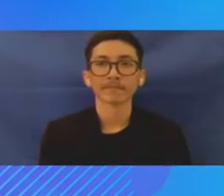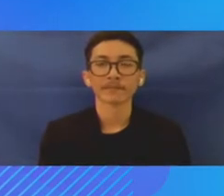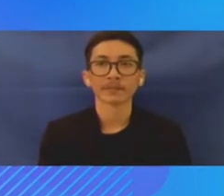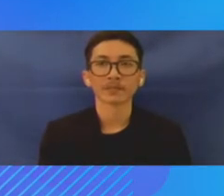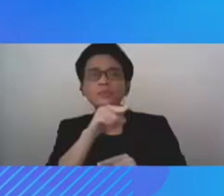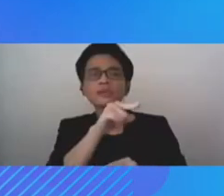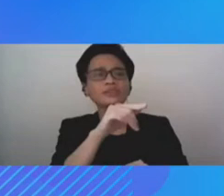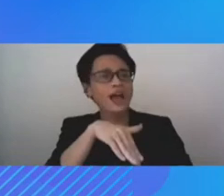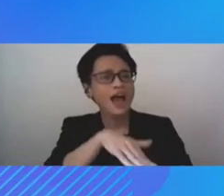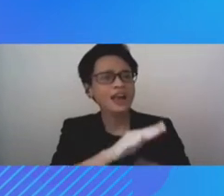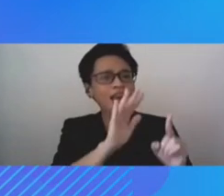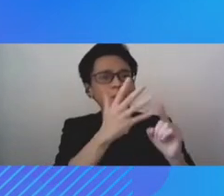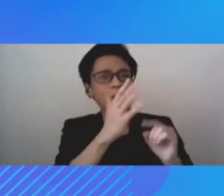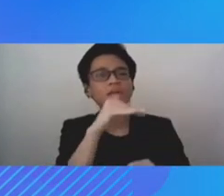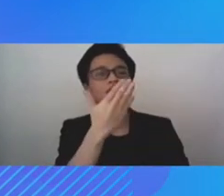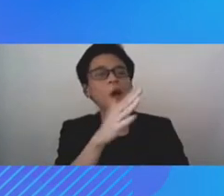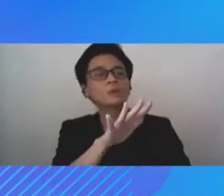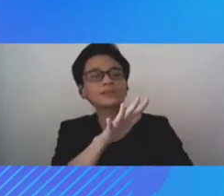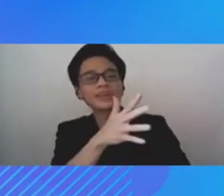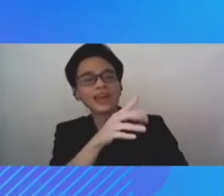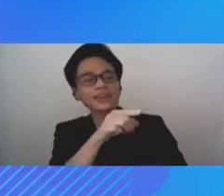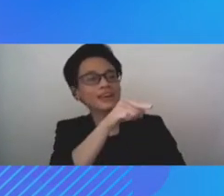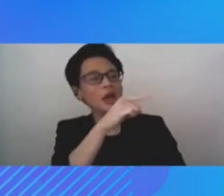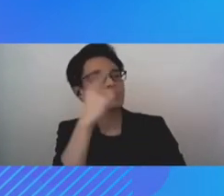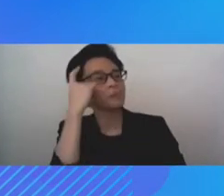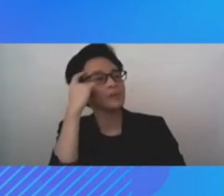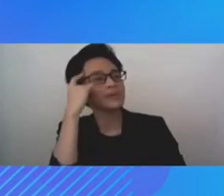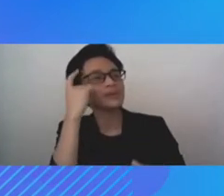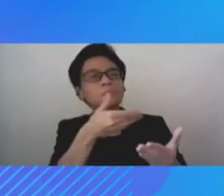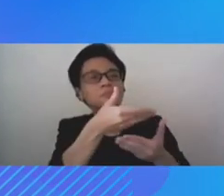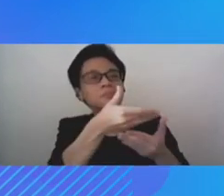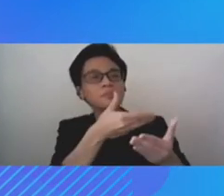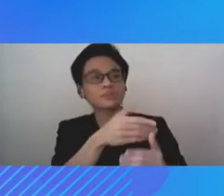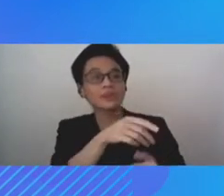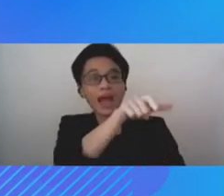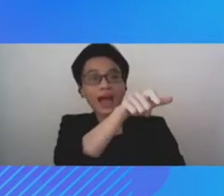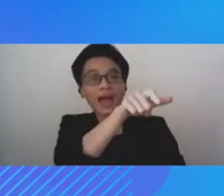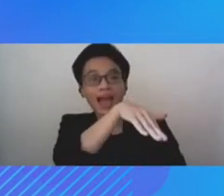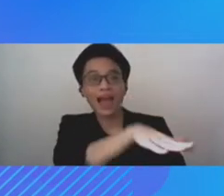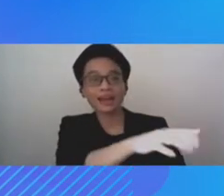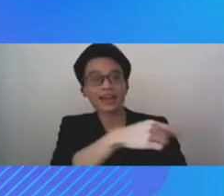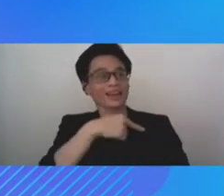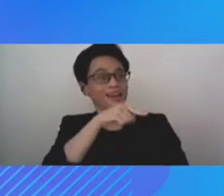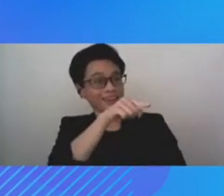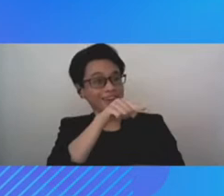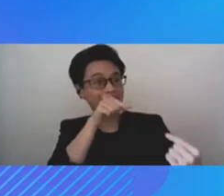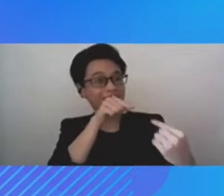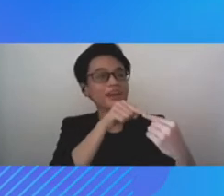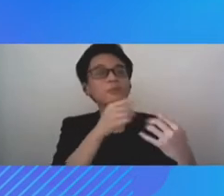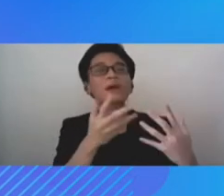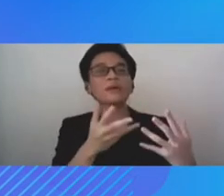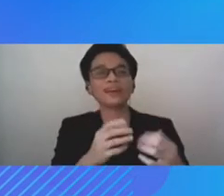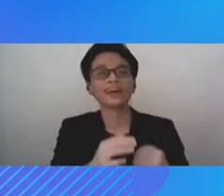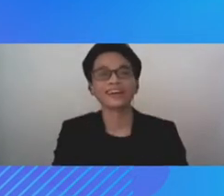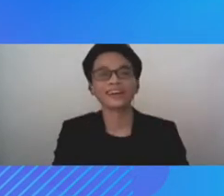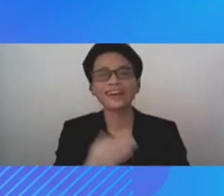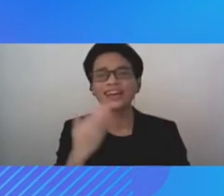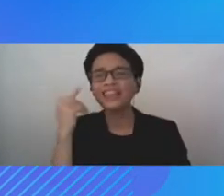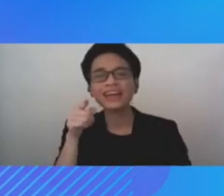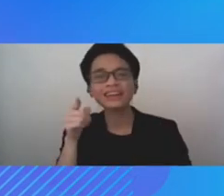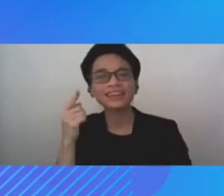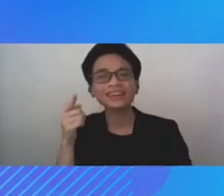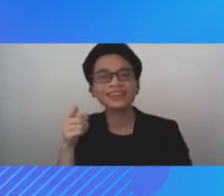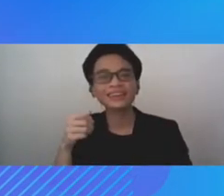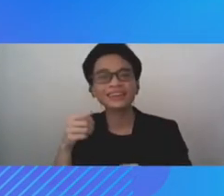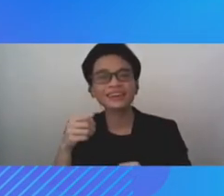interpersonal antara anak ibu dan juga apa temannya. Dan mungkin tadi Ibu Mima sempat nyembung masalah Balkis sudah mulai kemudian ada rasa